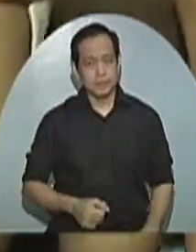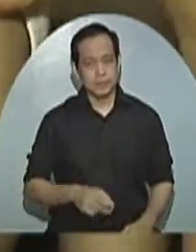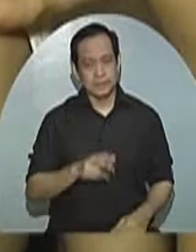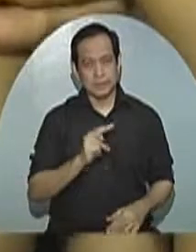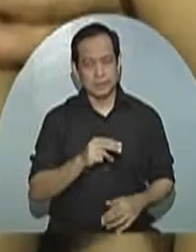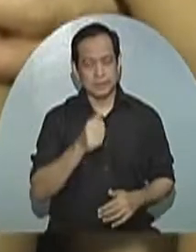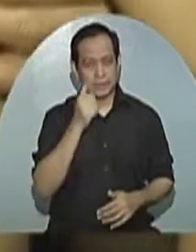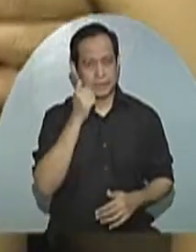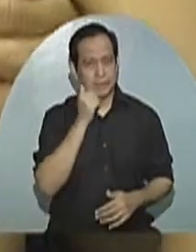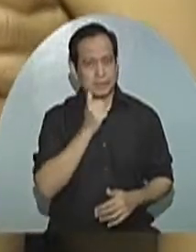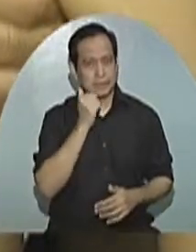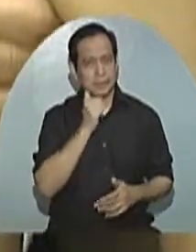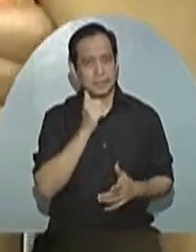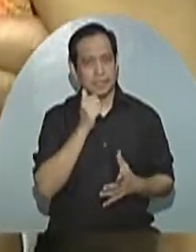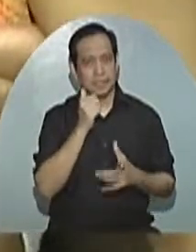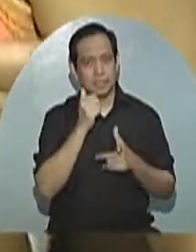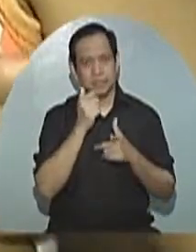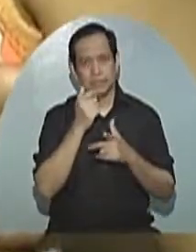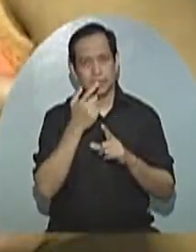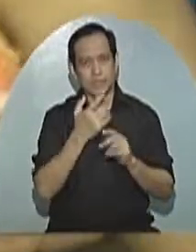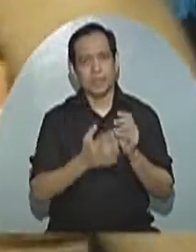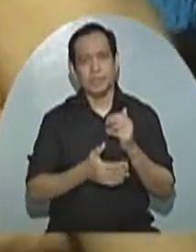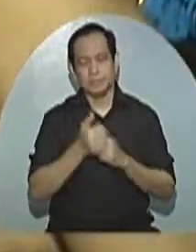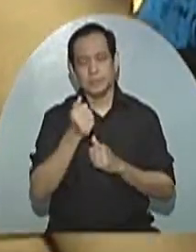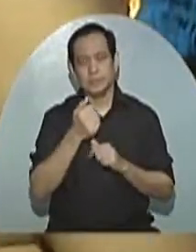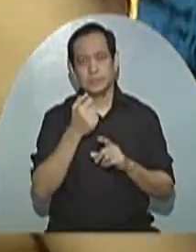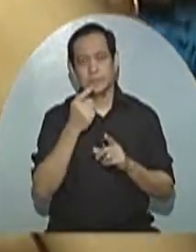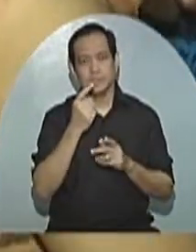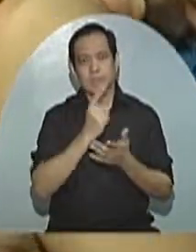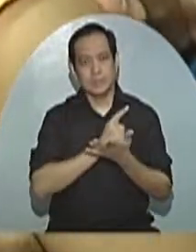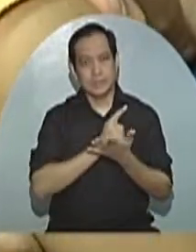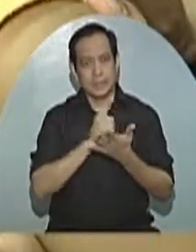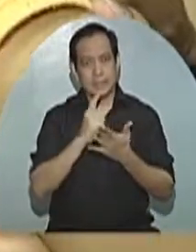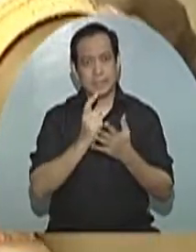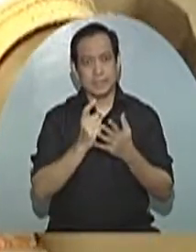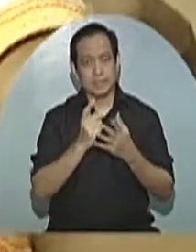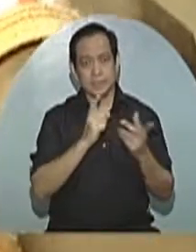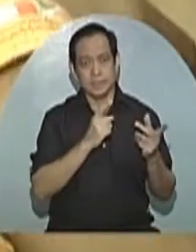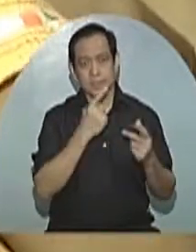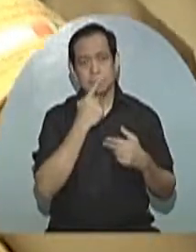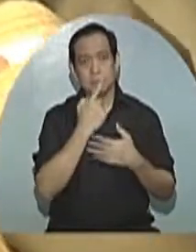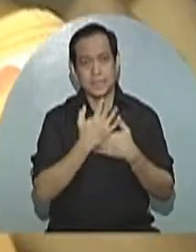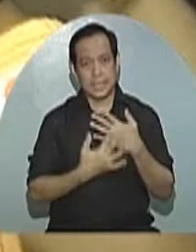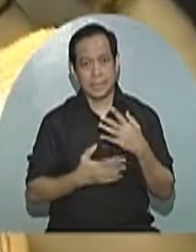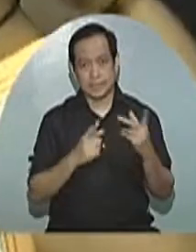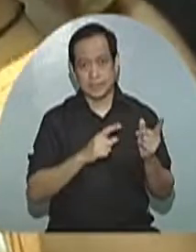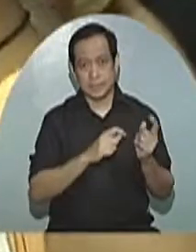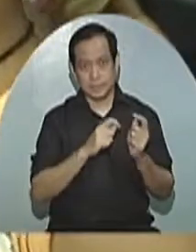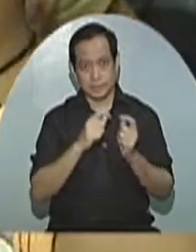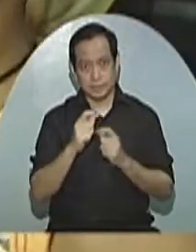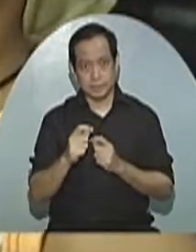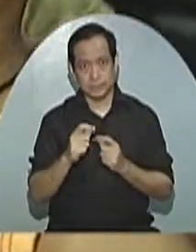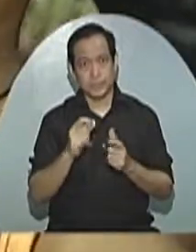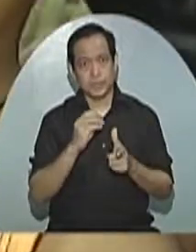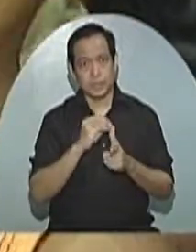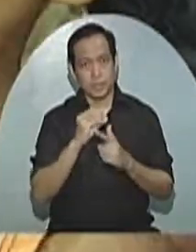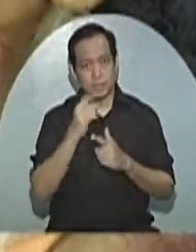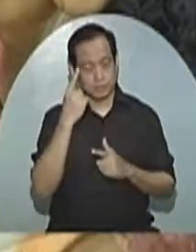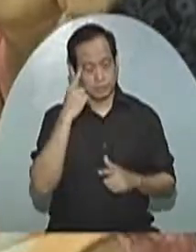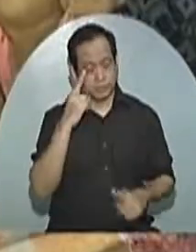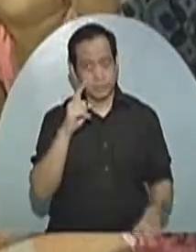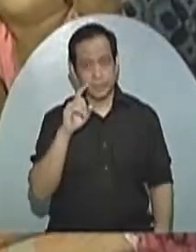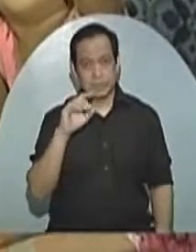halos linggo-linggo niyang pagsasali ng dugo at saka po ang kanyang pang-chelation